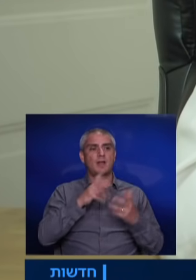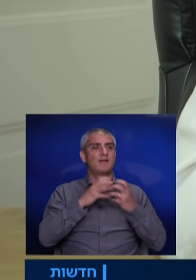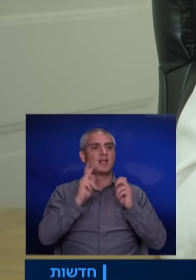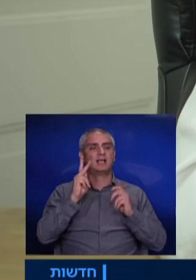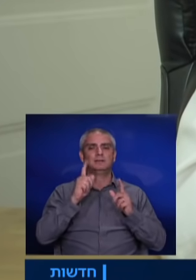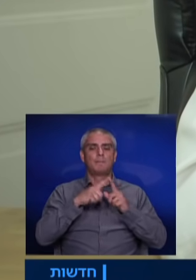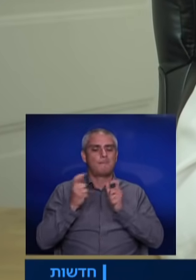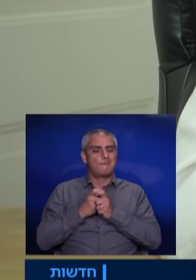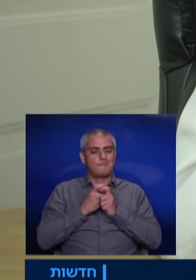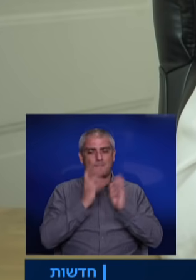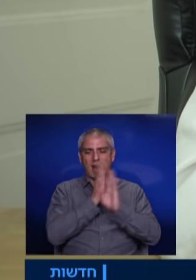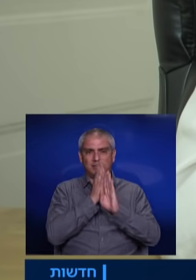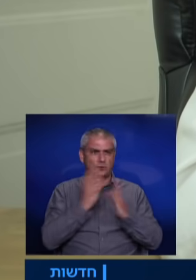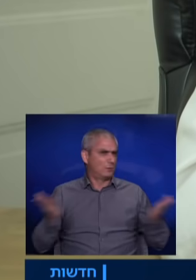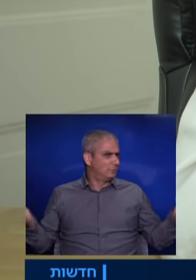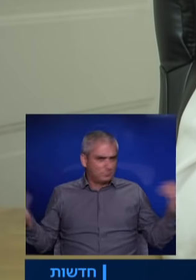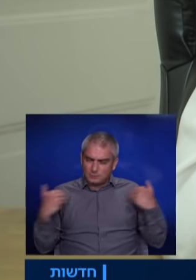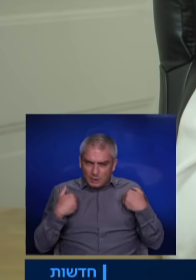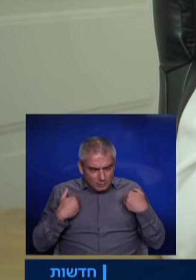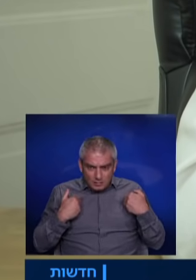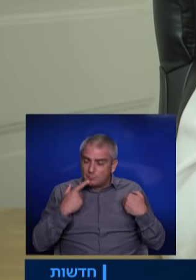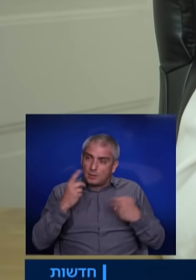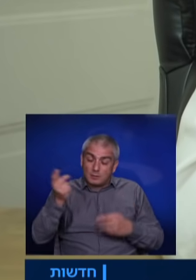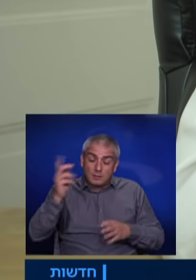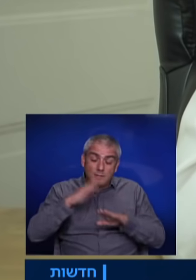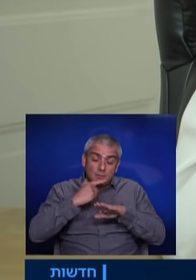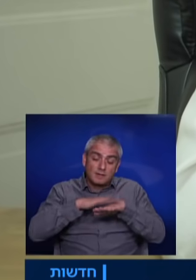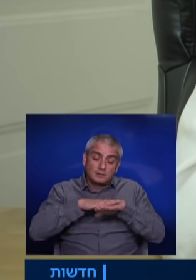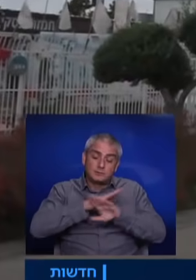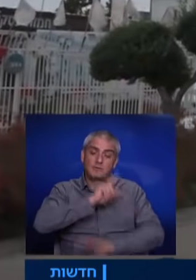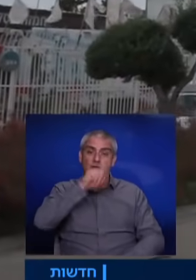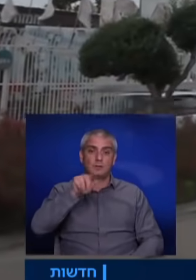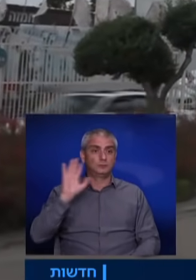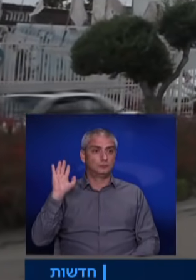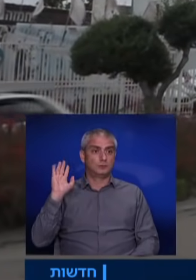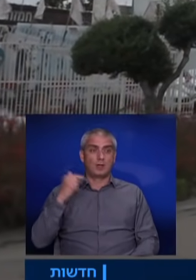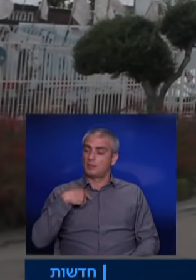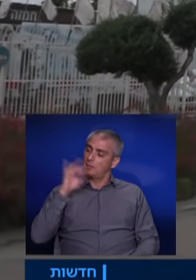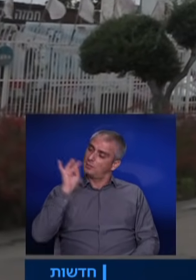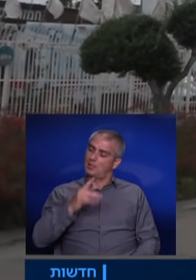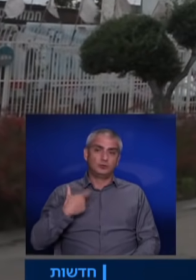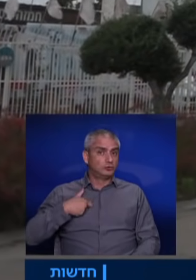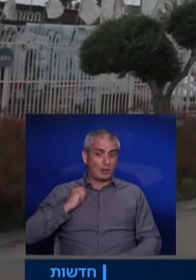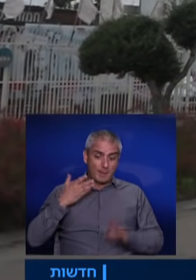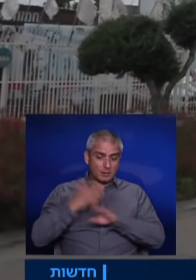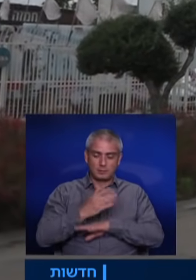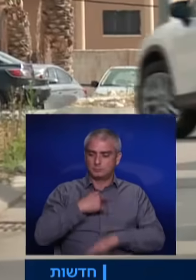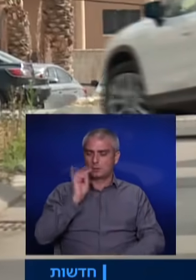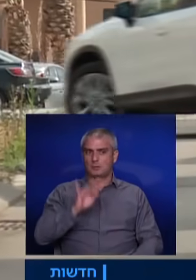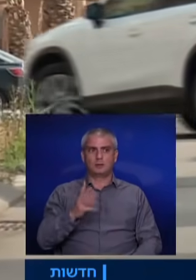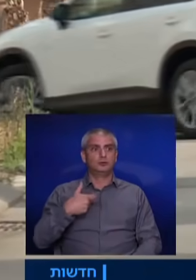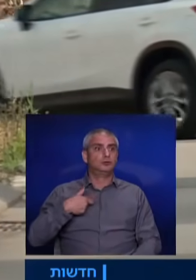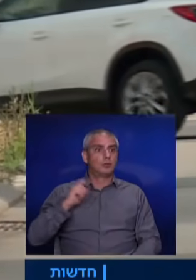קאסם במיליציות. אין, אני אומר לו, תחזור בך, אני נגד כניסת שבק.